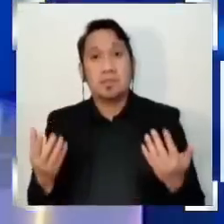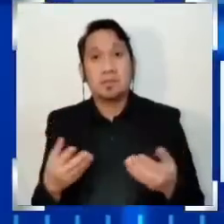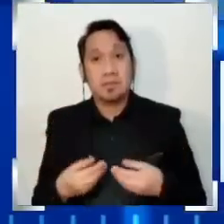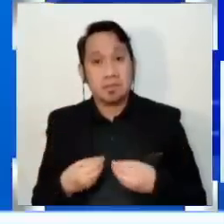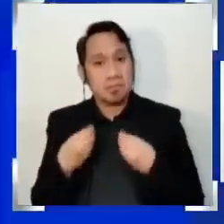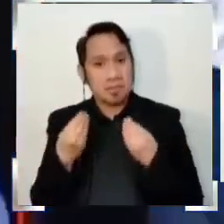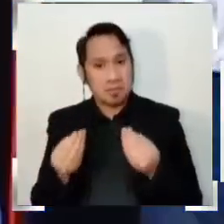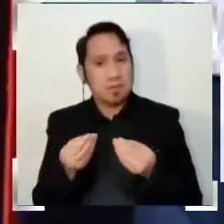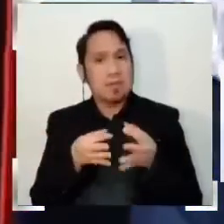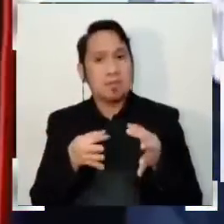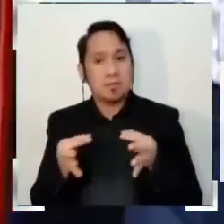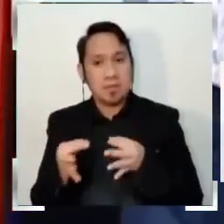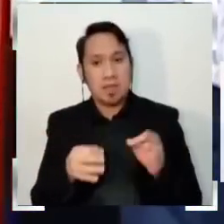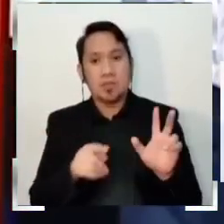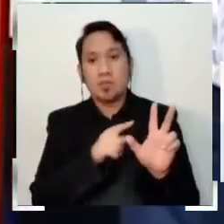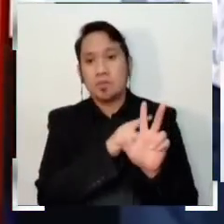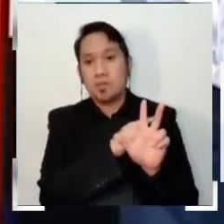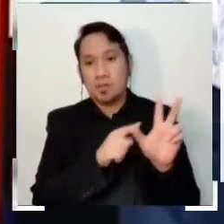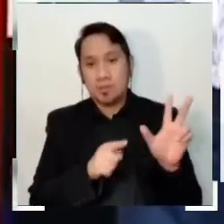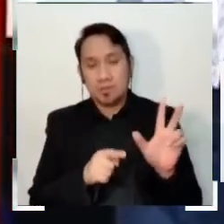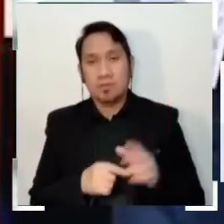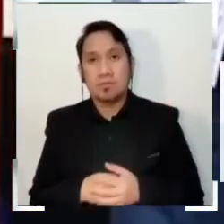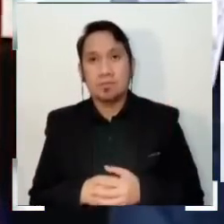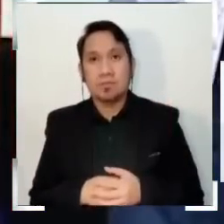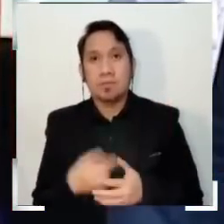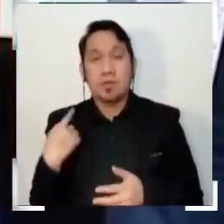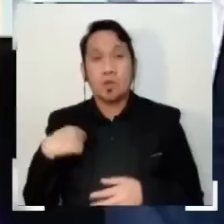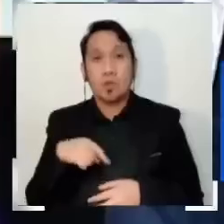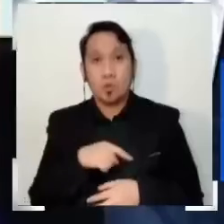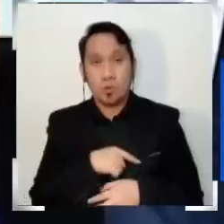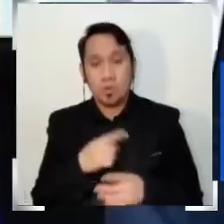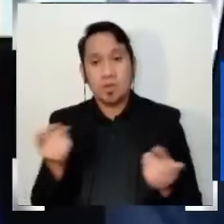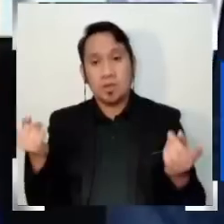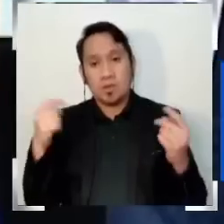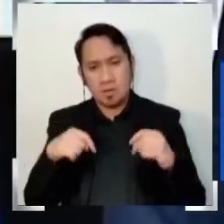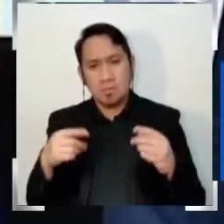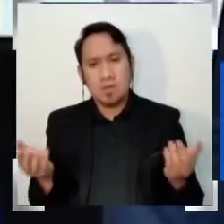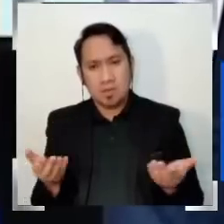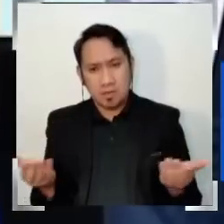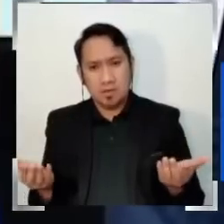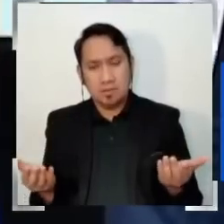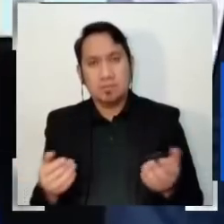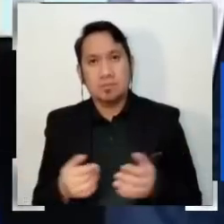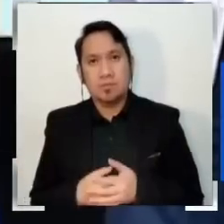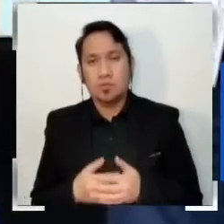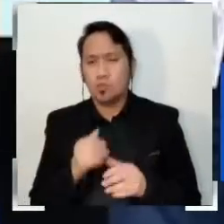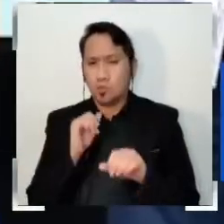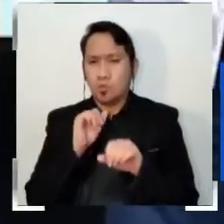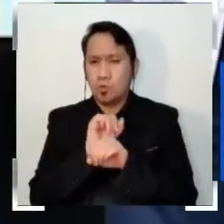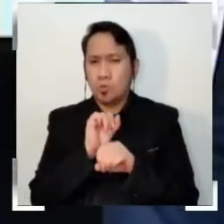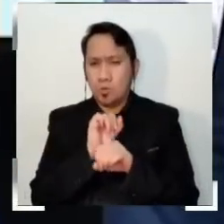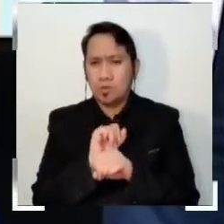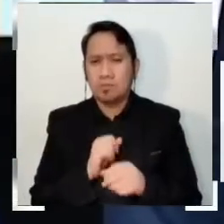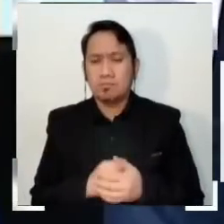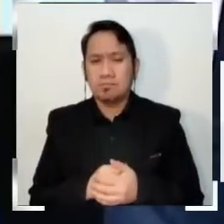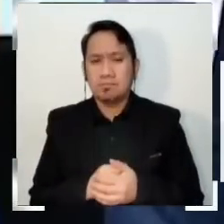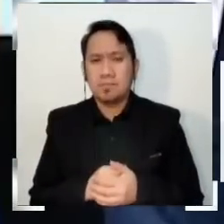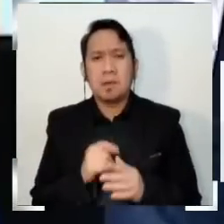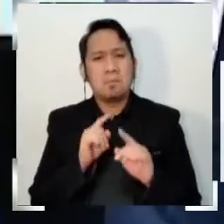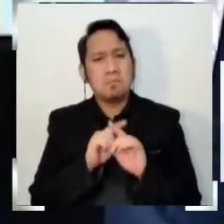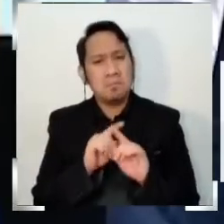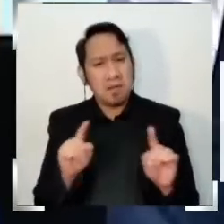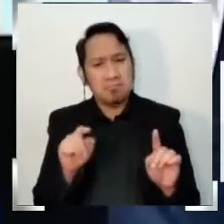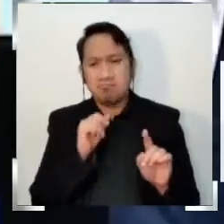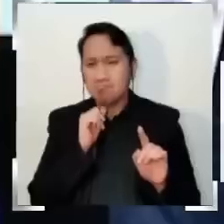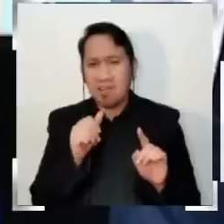tatlo. Pumasok po kami lahat ngayong araw para makapagtrabaho. Pero hindi po kami pinayagang